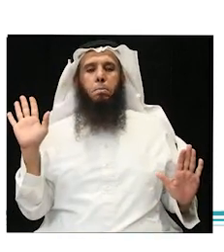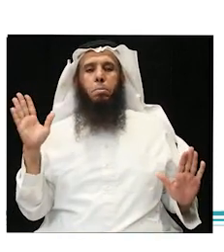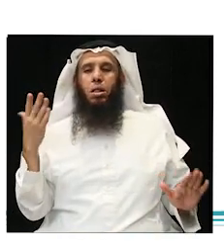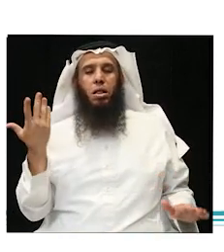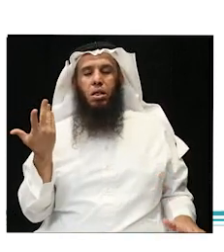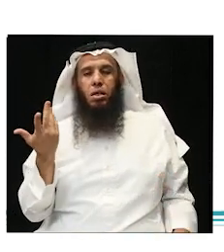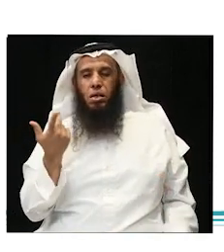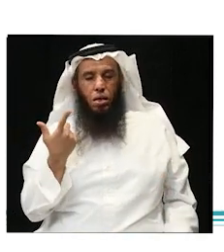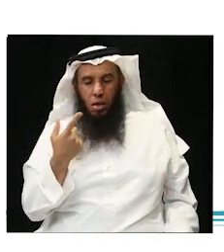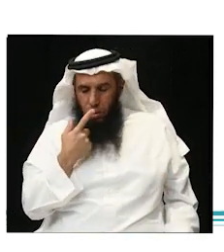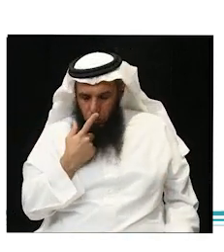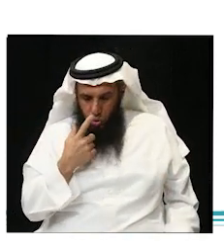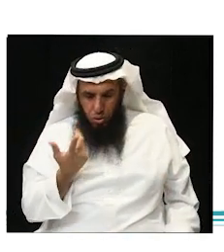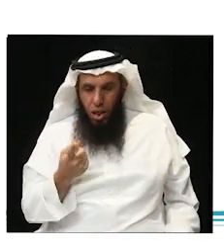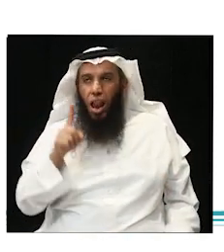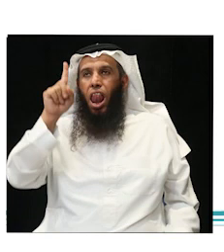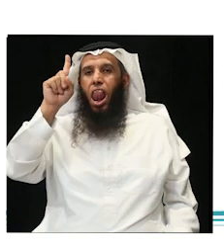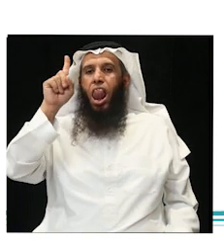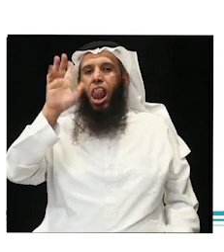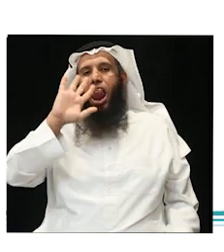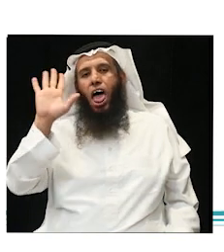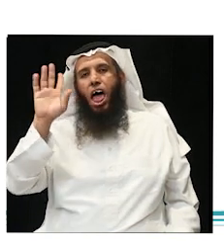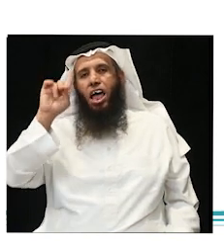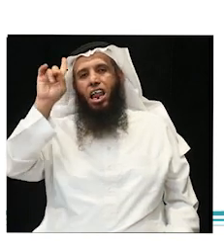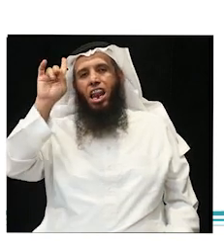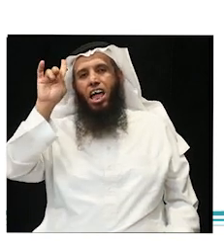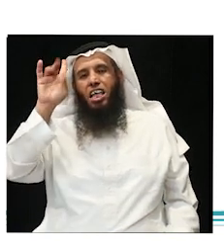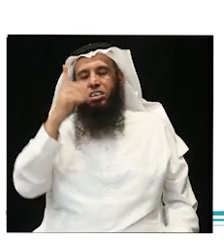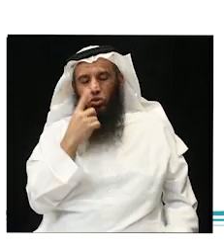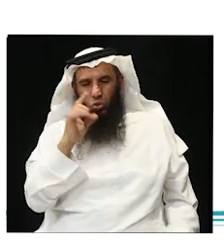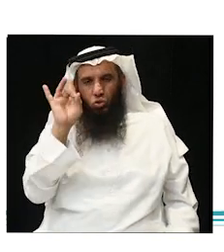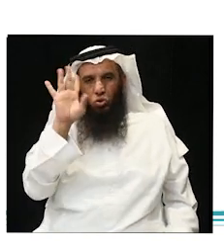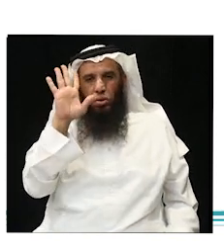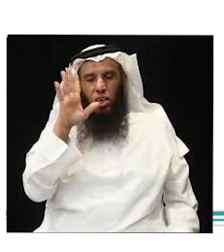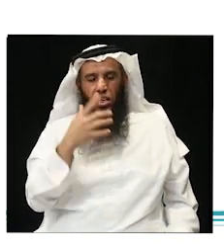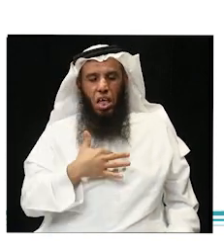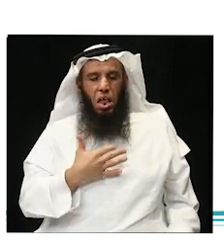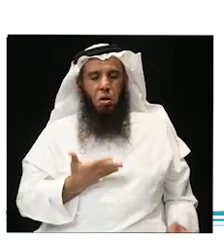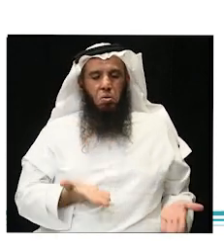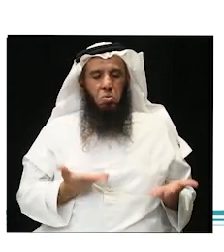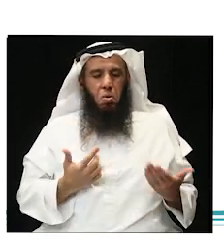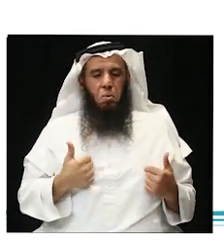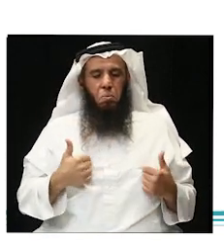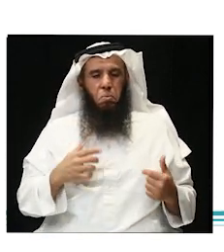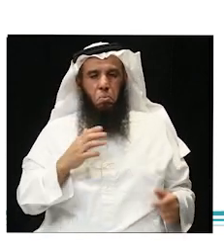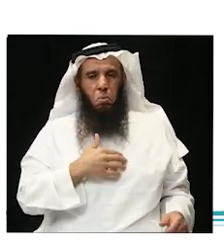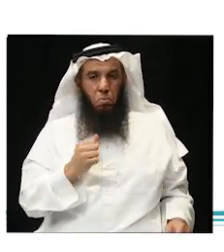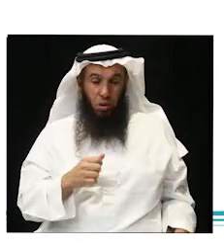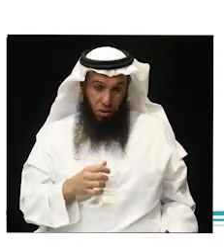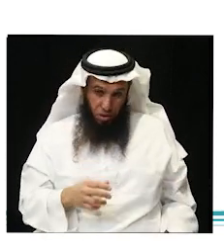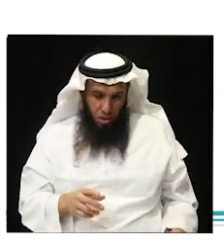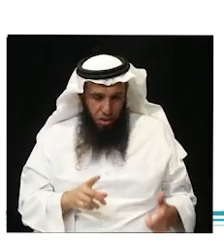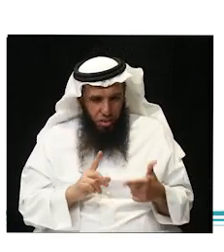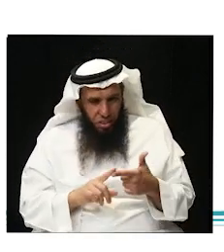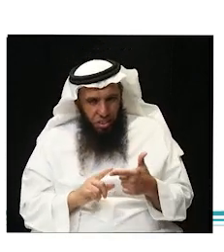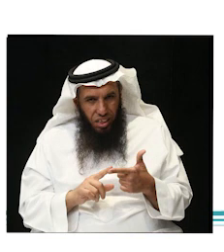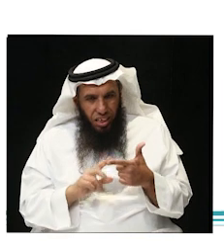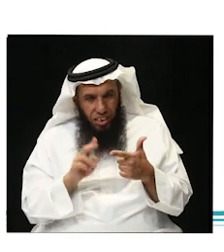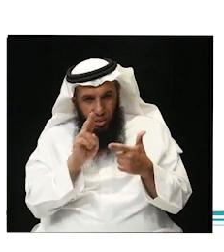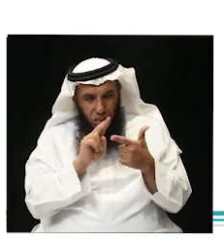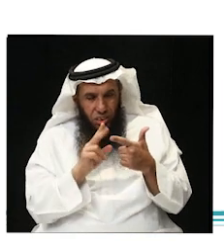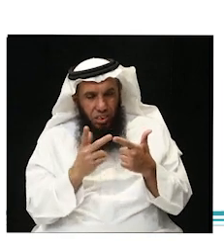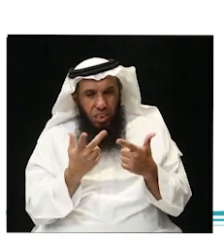طيب السؤال الذي يليه: ماذا يعد من عبد غير الله تعالى؟ الجواب هذا هو كأنه عبد